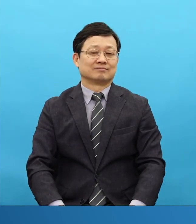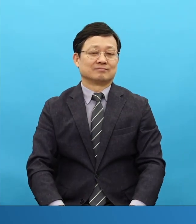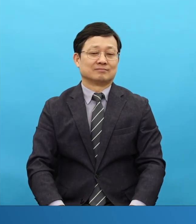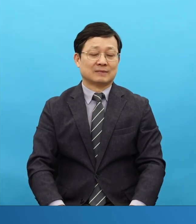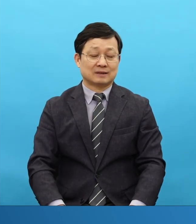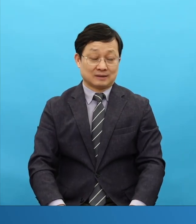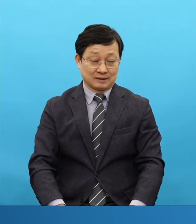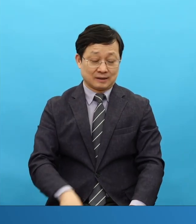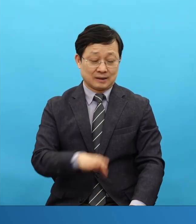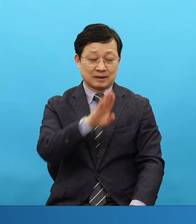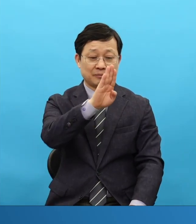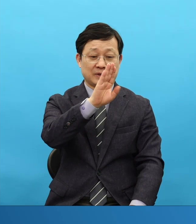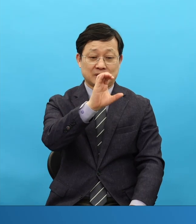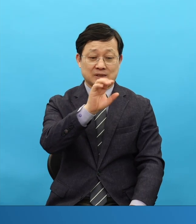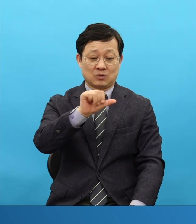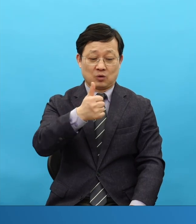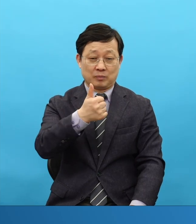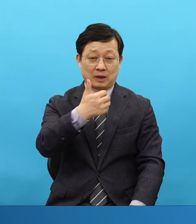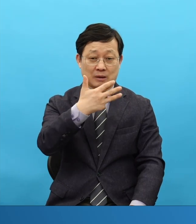BC 586년경에